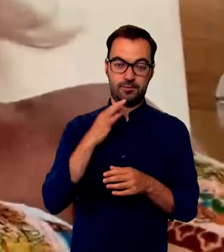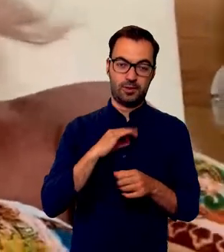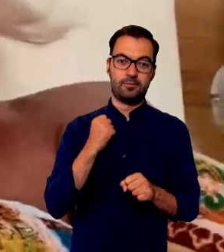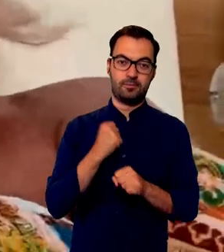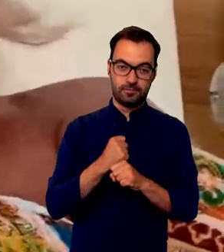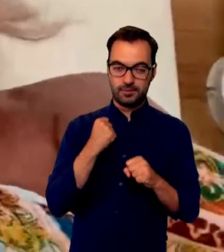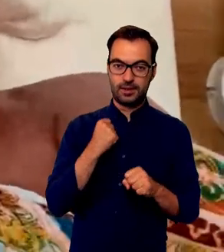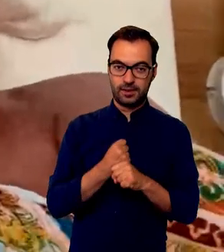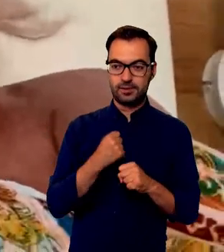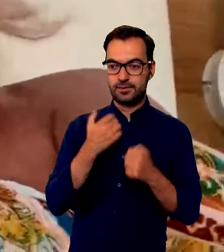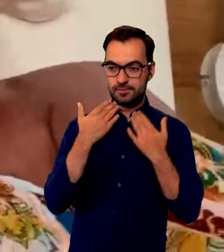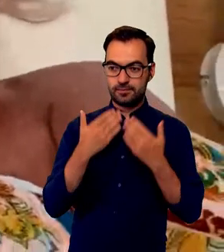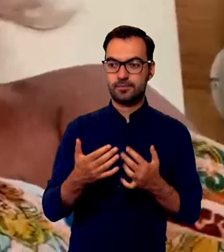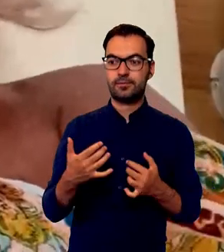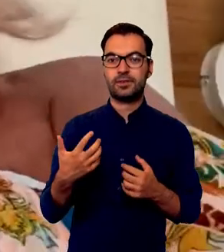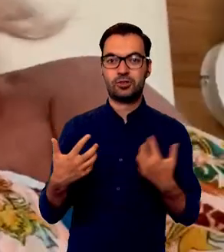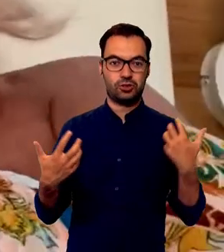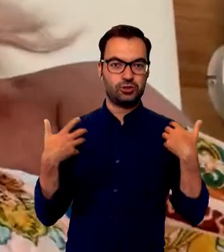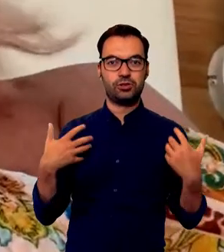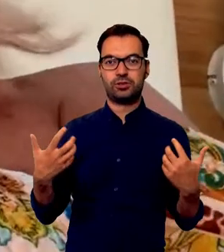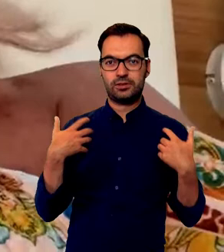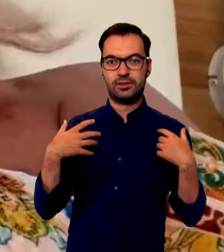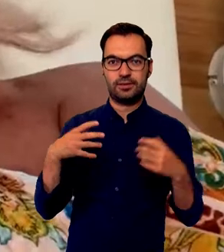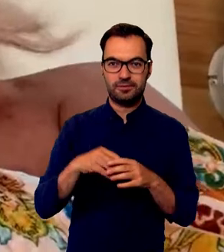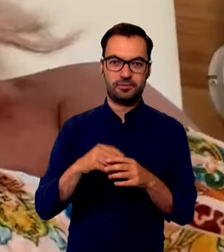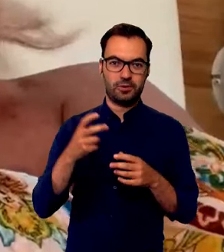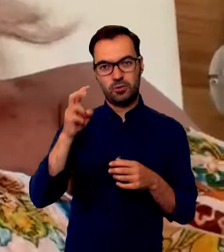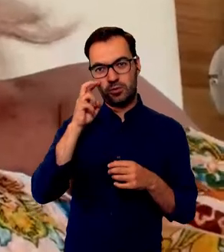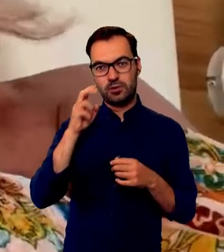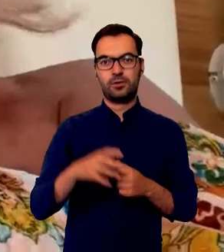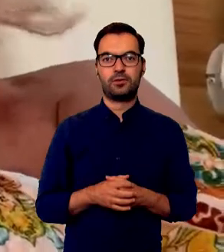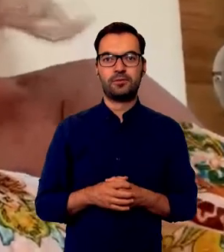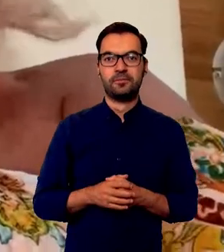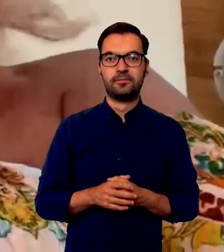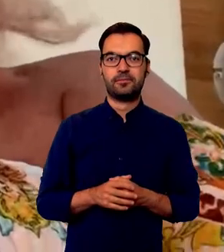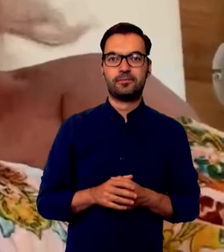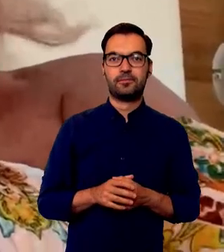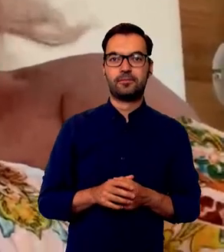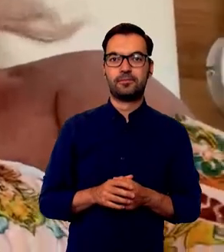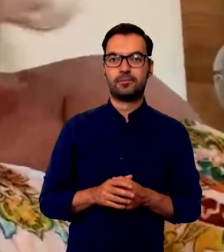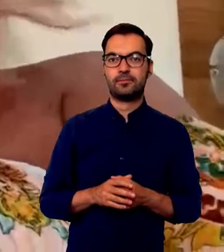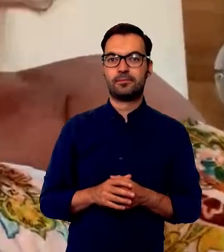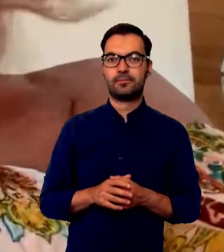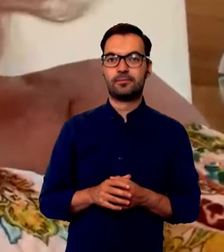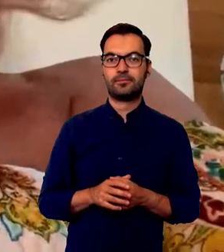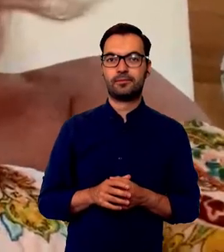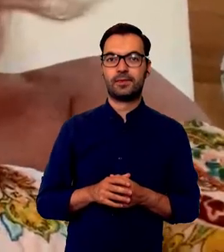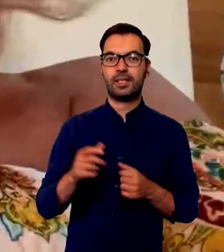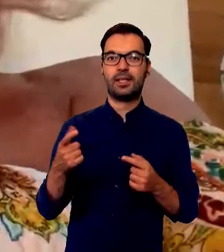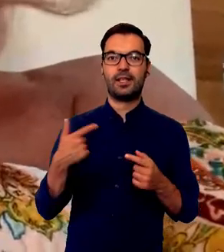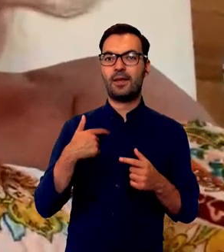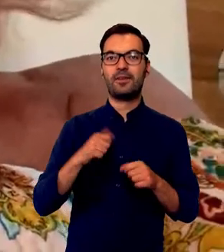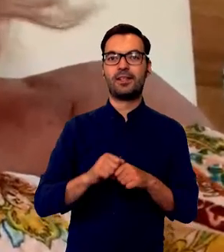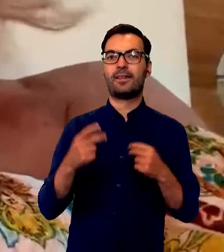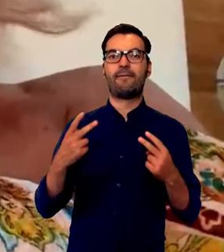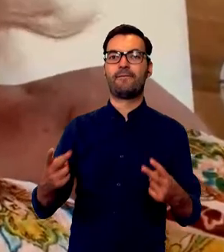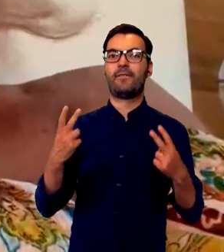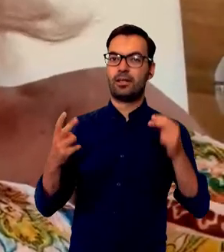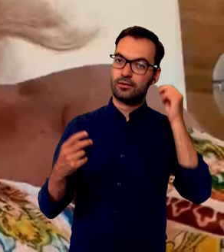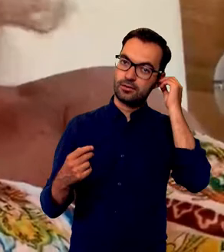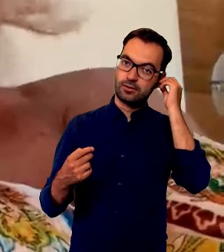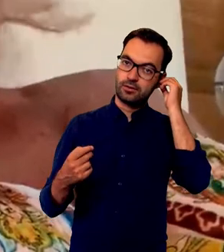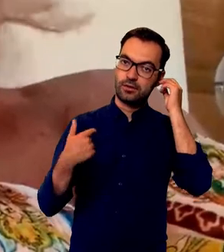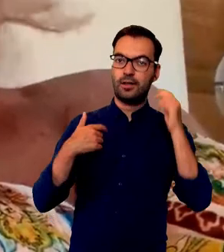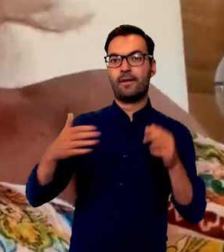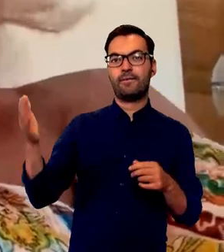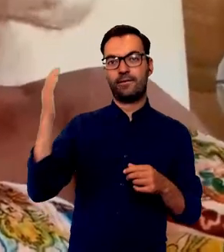ciężkiej pracy żyję, to ten stan nie jest dla mnie taki ważny. Bo ja wiem, że w